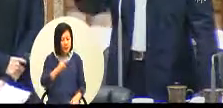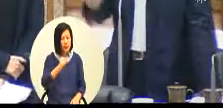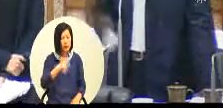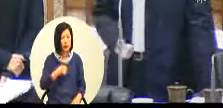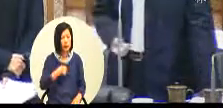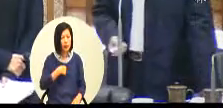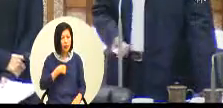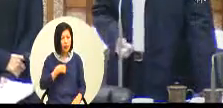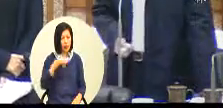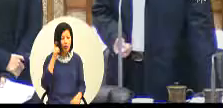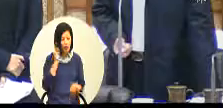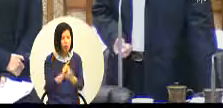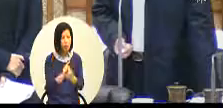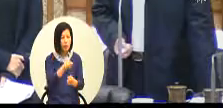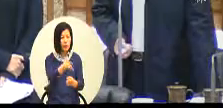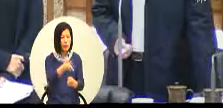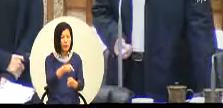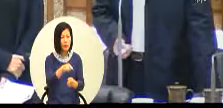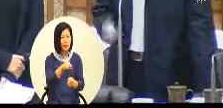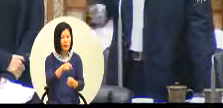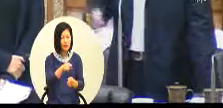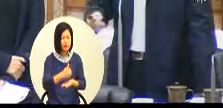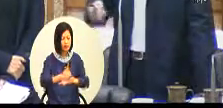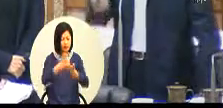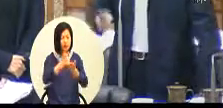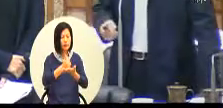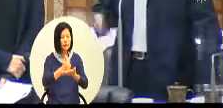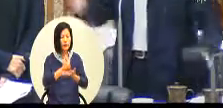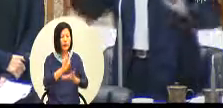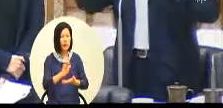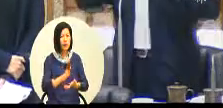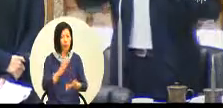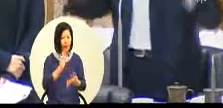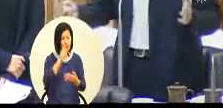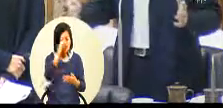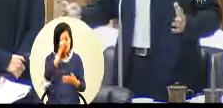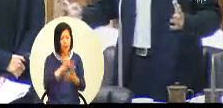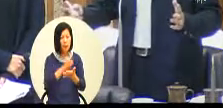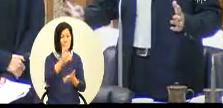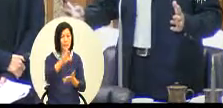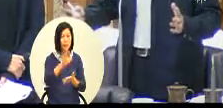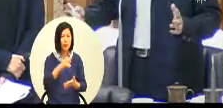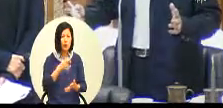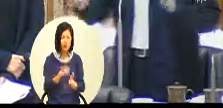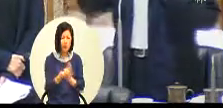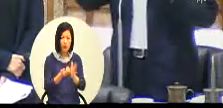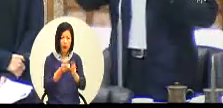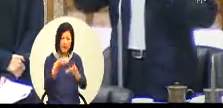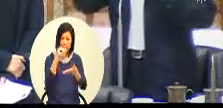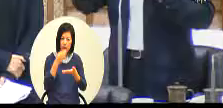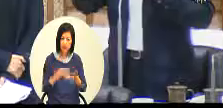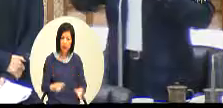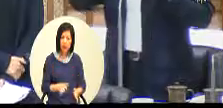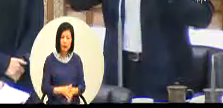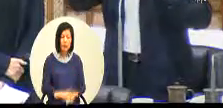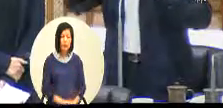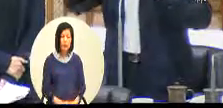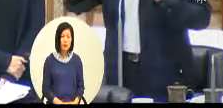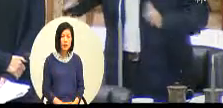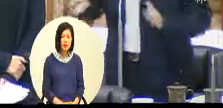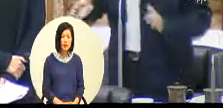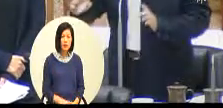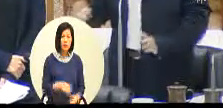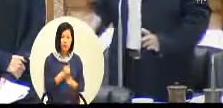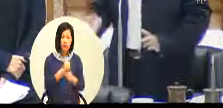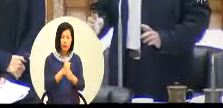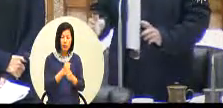一个这个对你非常敬重。我希望未来，希望我刚刚所讲的能够做一个